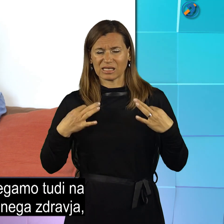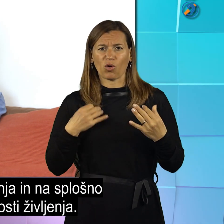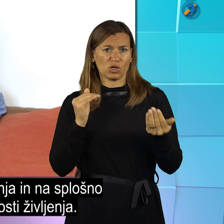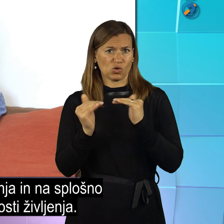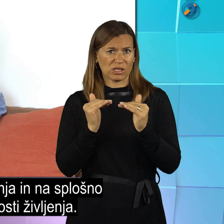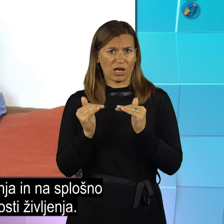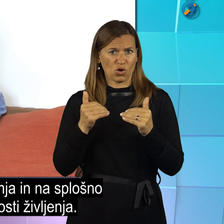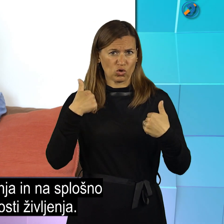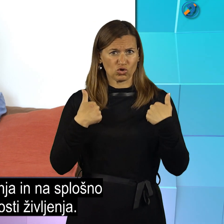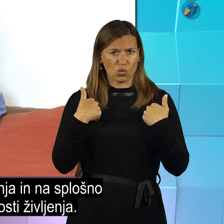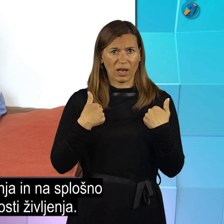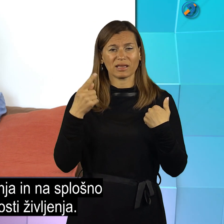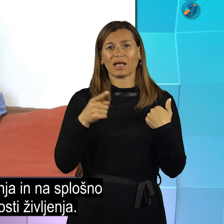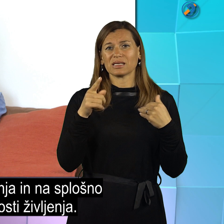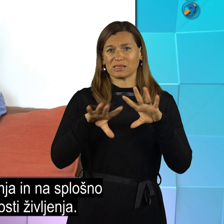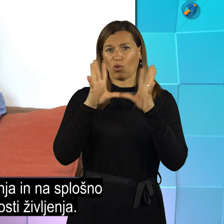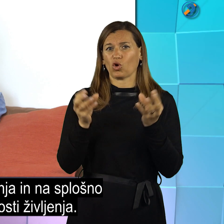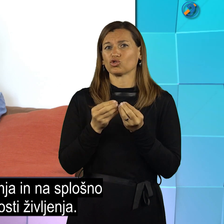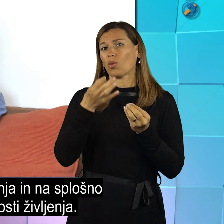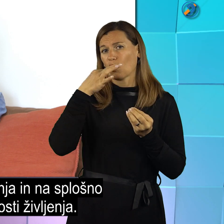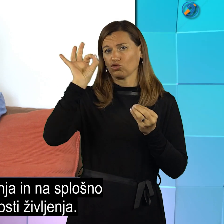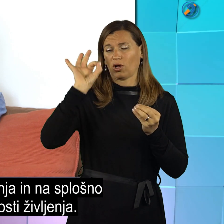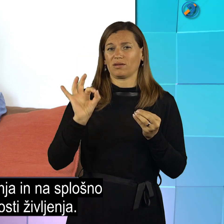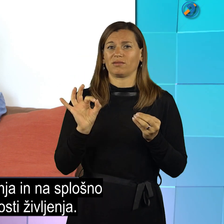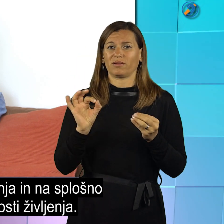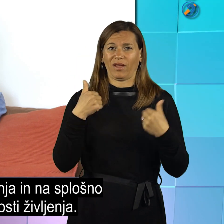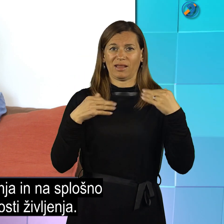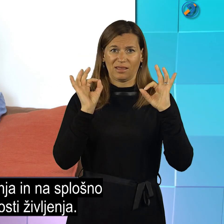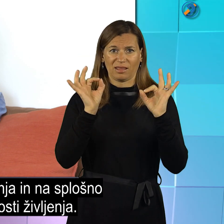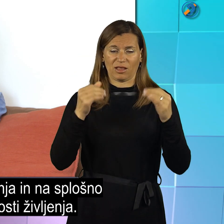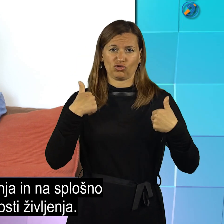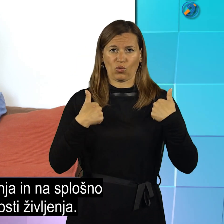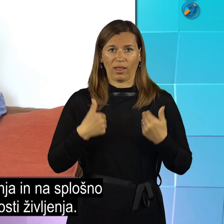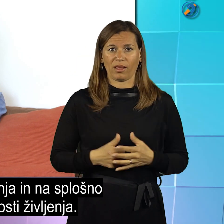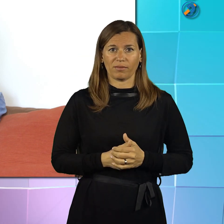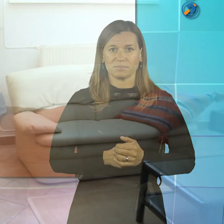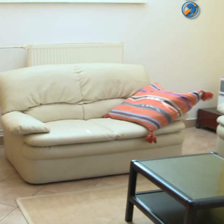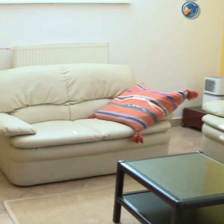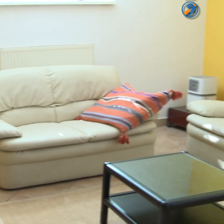zdravja, socialnega življenja in na splošno boljšanju kvalitete življenja.